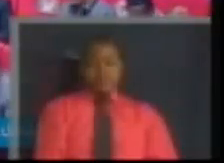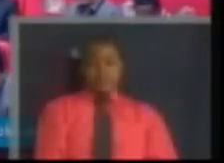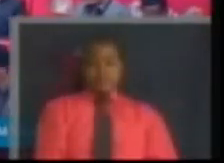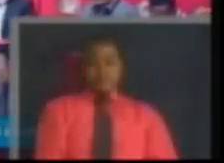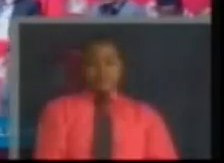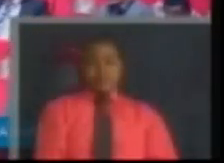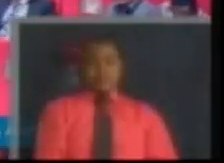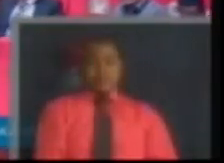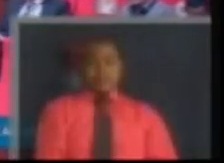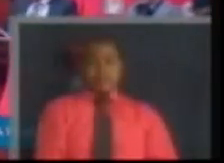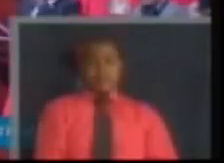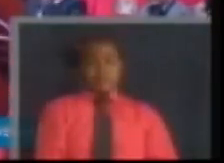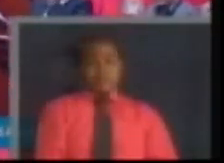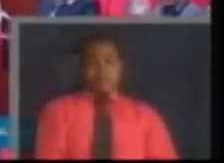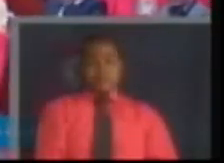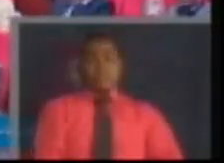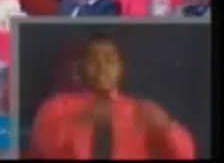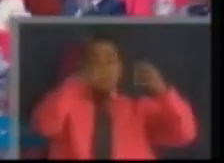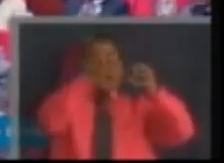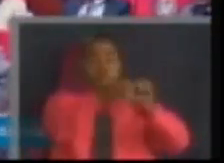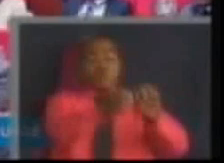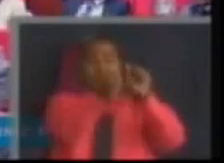Mheshimiwa mwenyekiti, kifungu cha 14